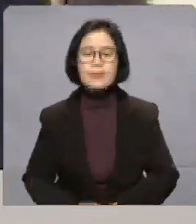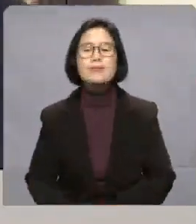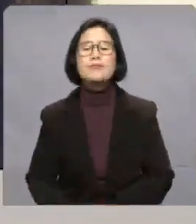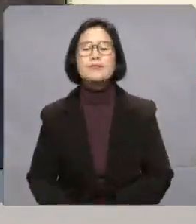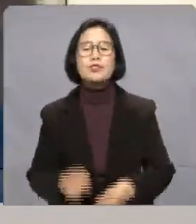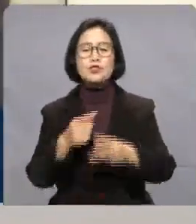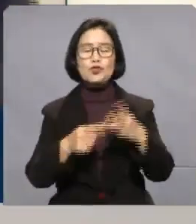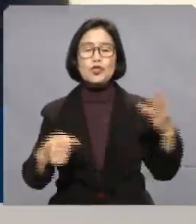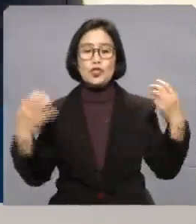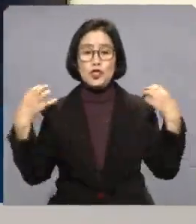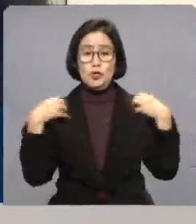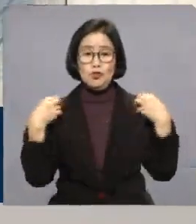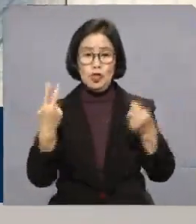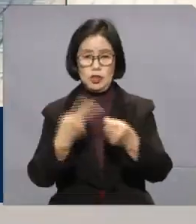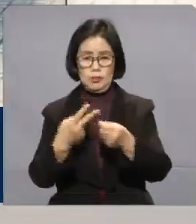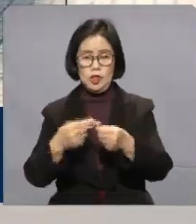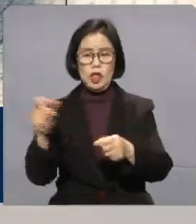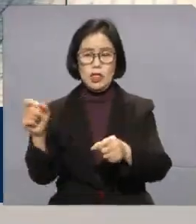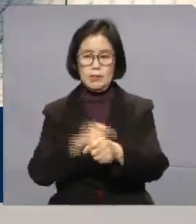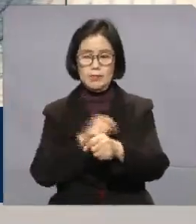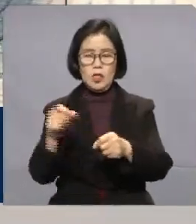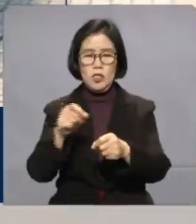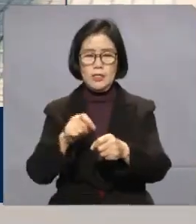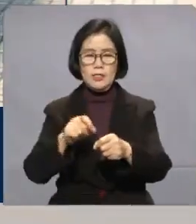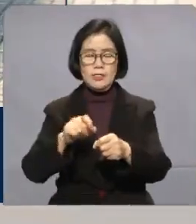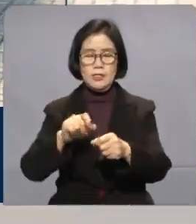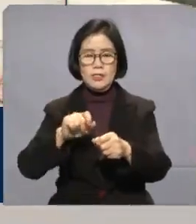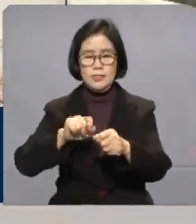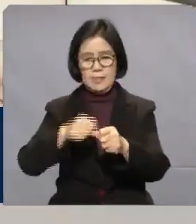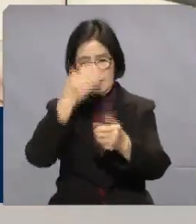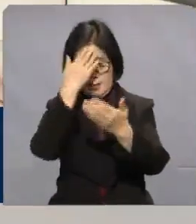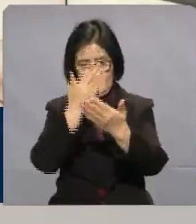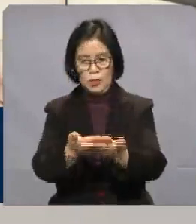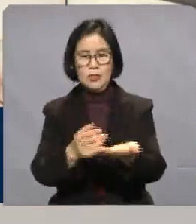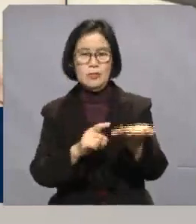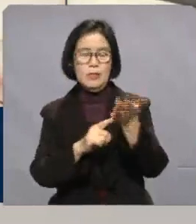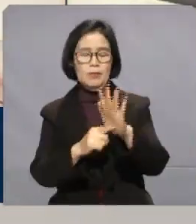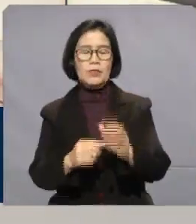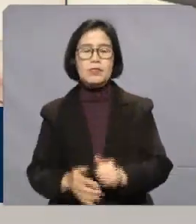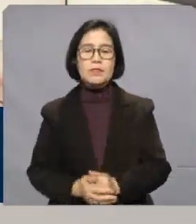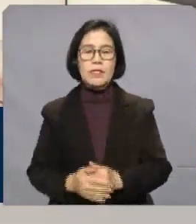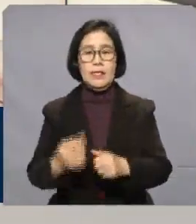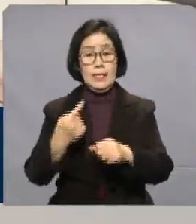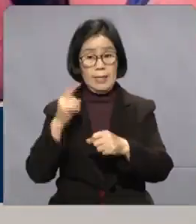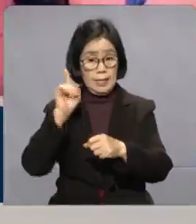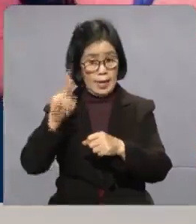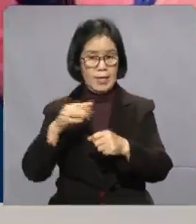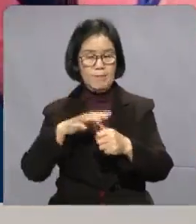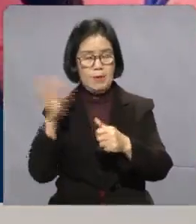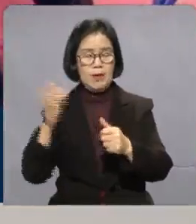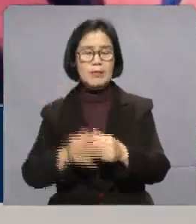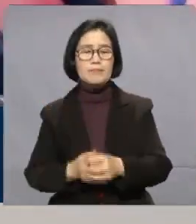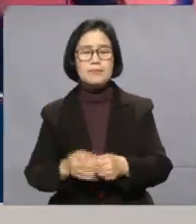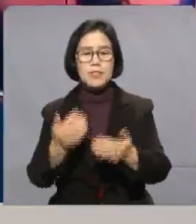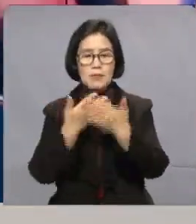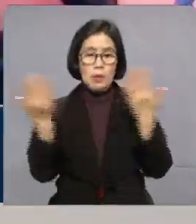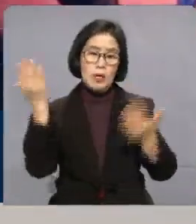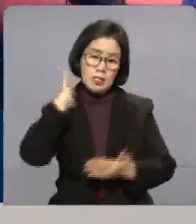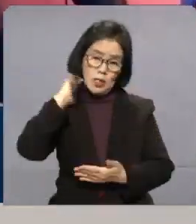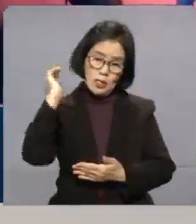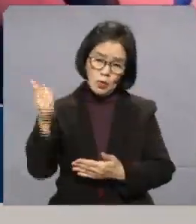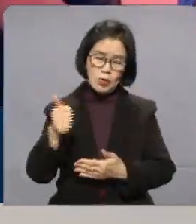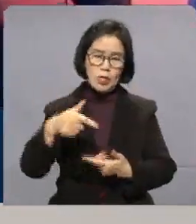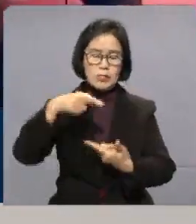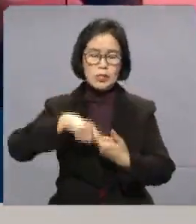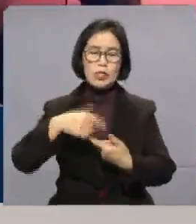윤석열 정부가 두 번째 특별 사면인 신년 특사 명단을 발표했습니다. 내일자로 단행되는데 이명박 전 대통령과 김경수